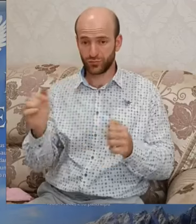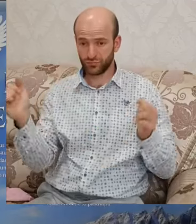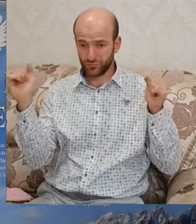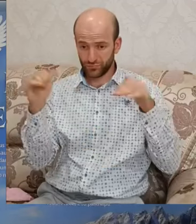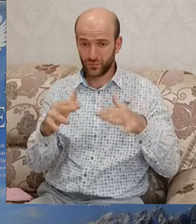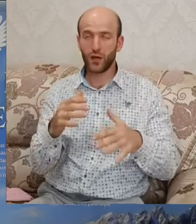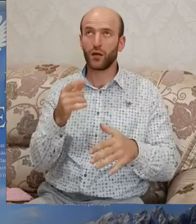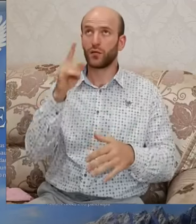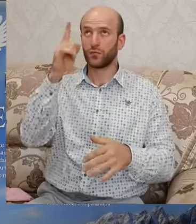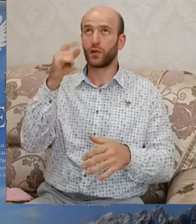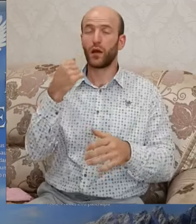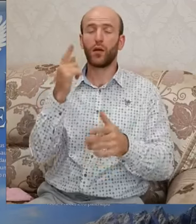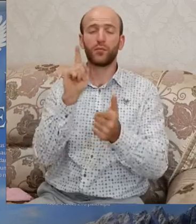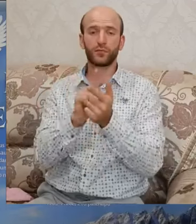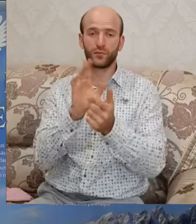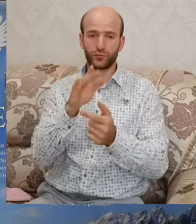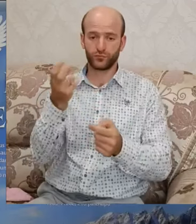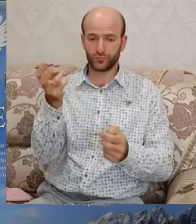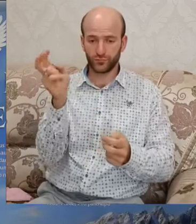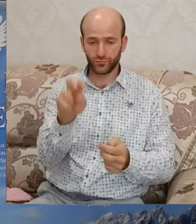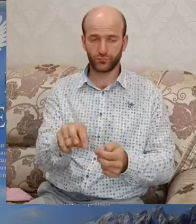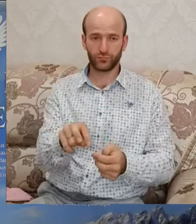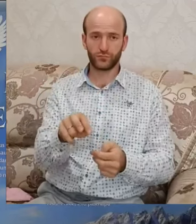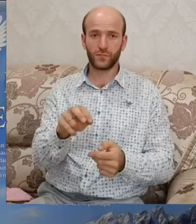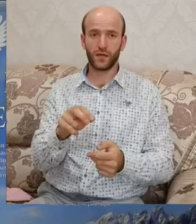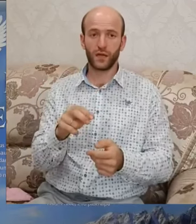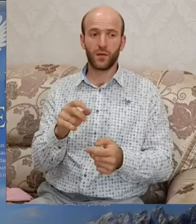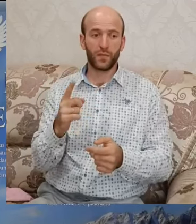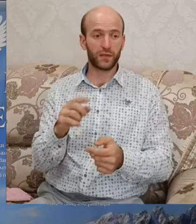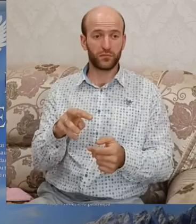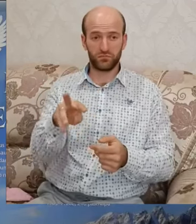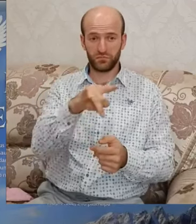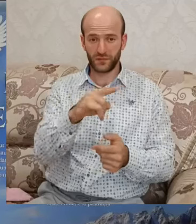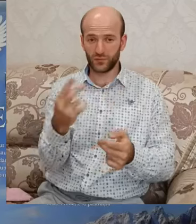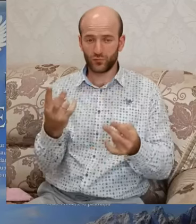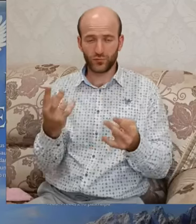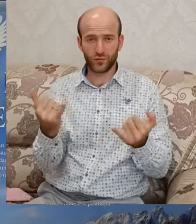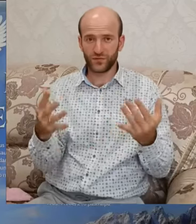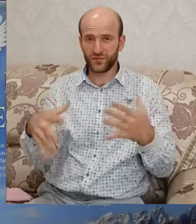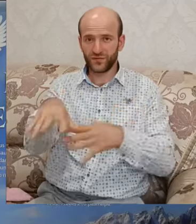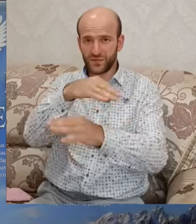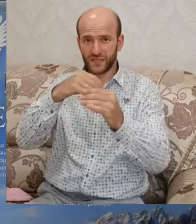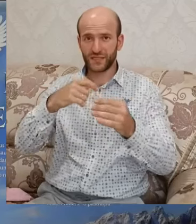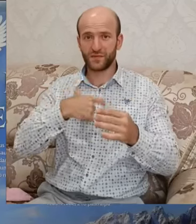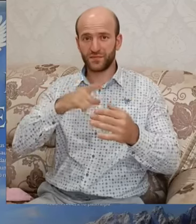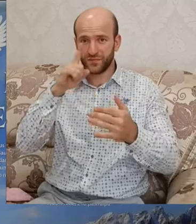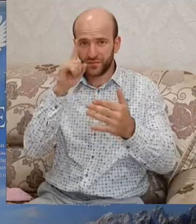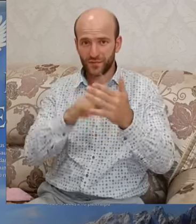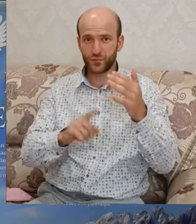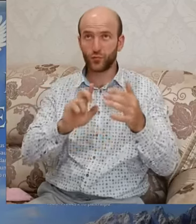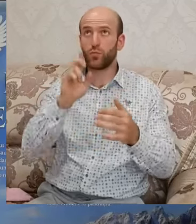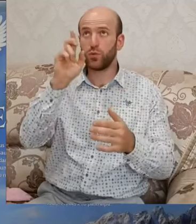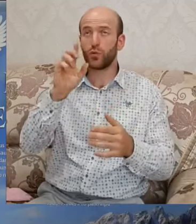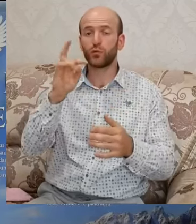Todėl turėkite tikėjimą Dievu. Поэтому имейте веру в Бога. Nes tai konferencija su Dievu. Потому что это конференция с